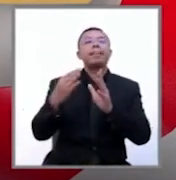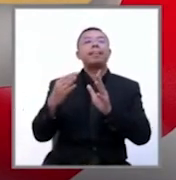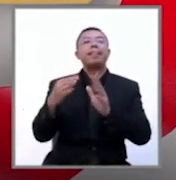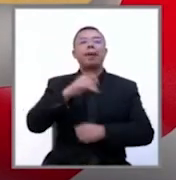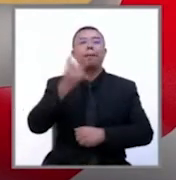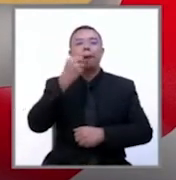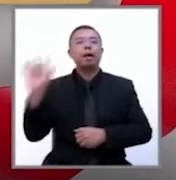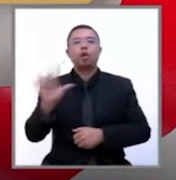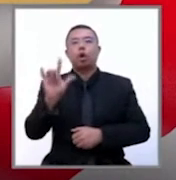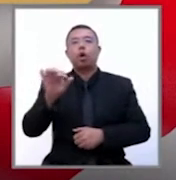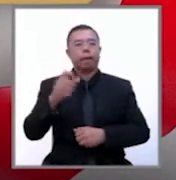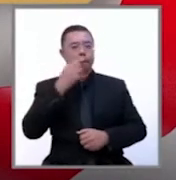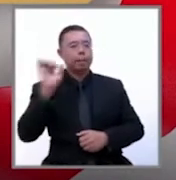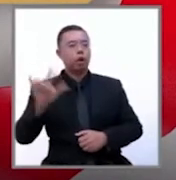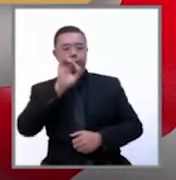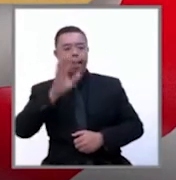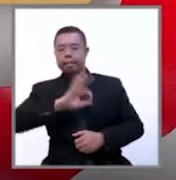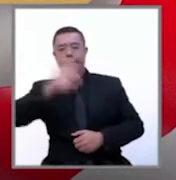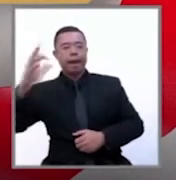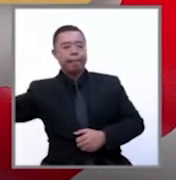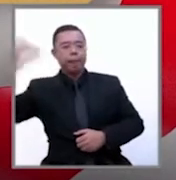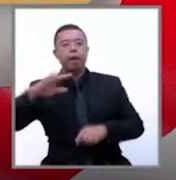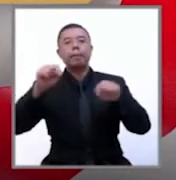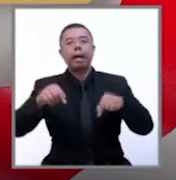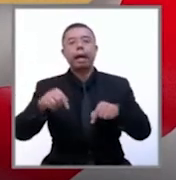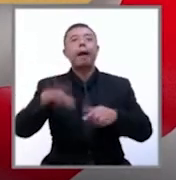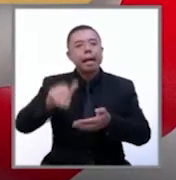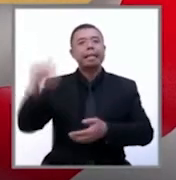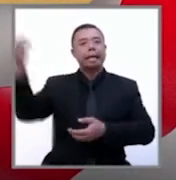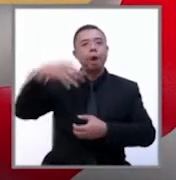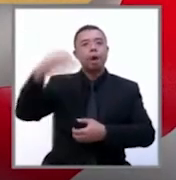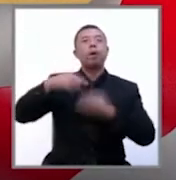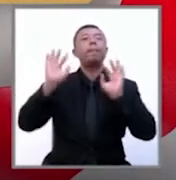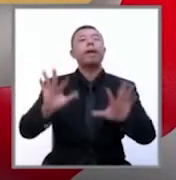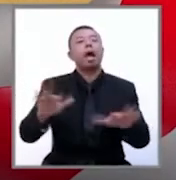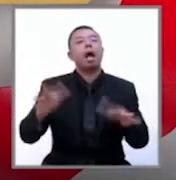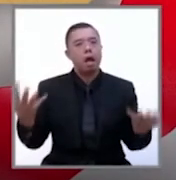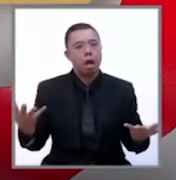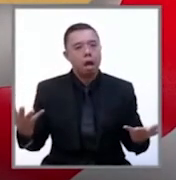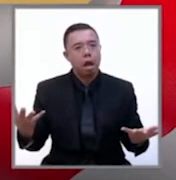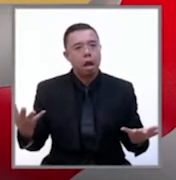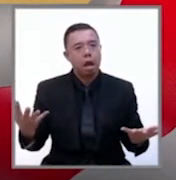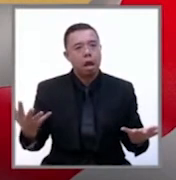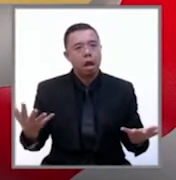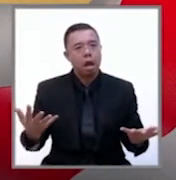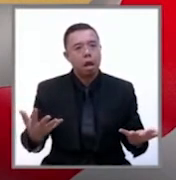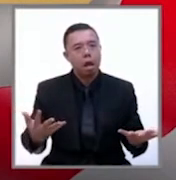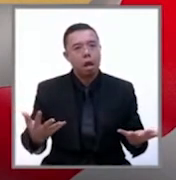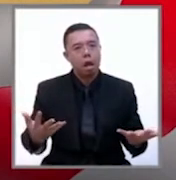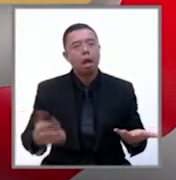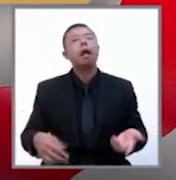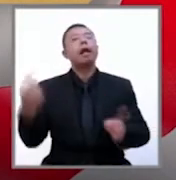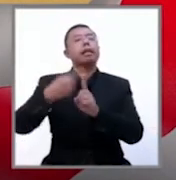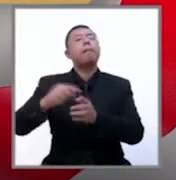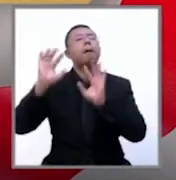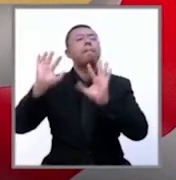Jokowi bilang Gak akan ngimpor tapi sampai sekarang kita masih mengimpor banyak masih mengimpor banyak Malah semakin